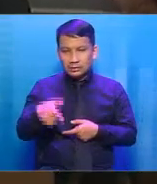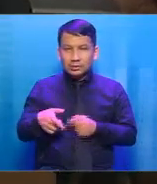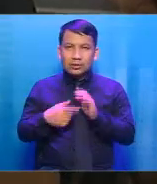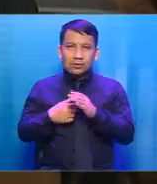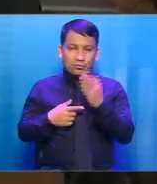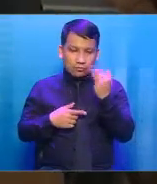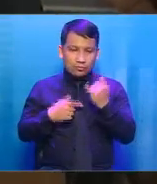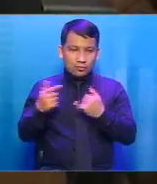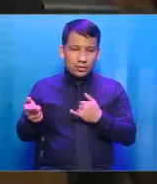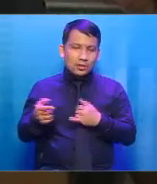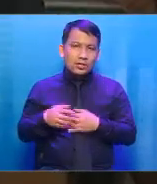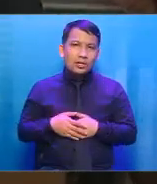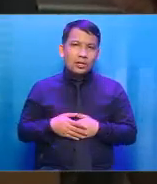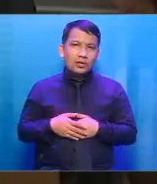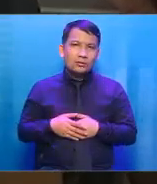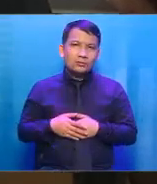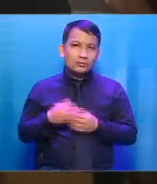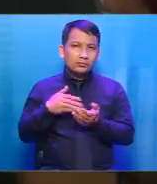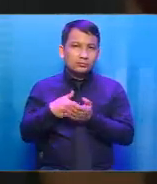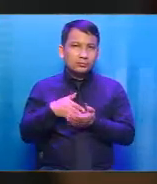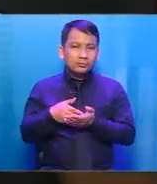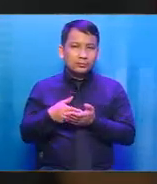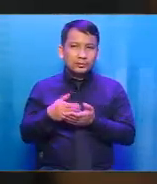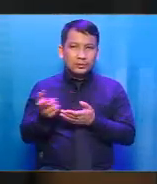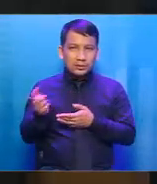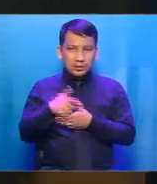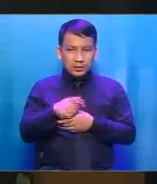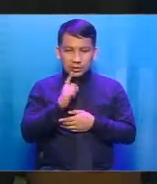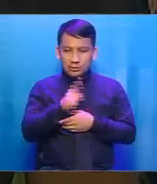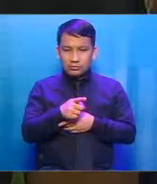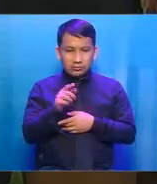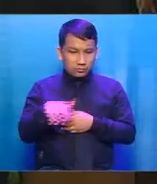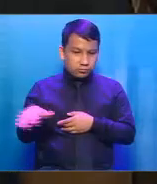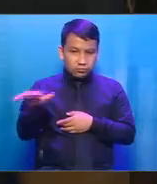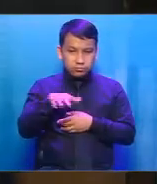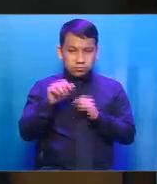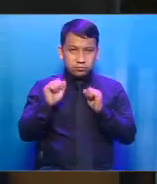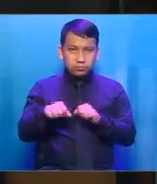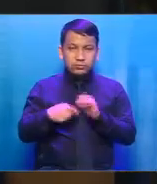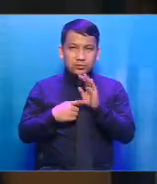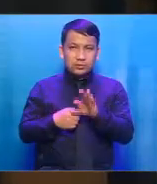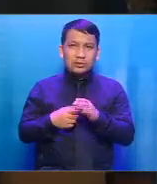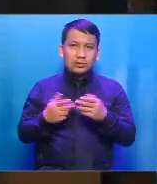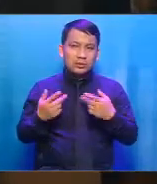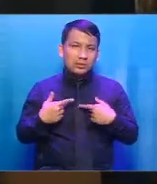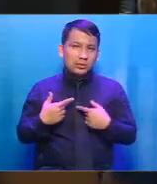Kasi mahina ang kita eh. Lahat naman siguro